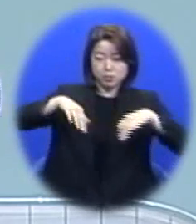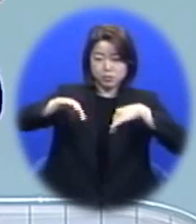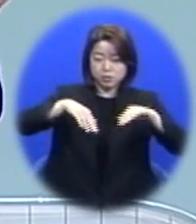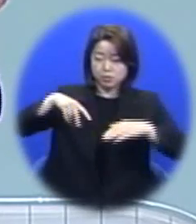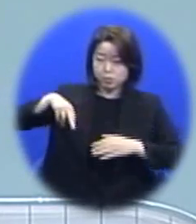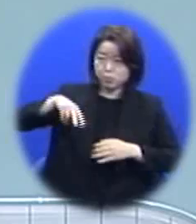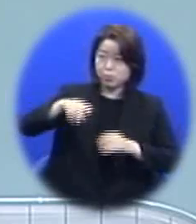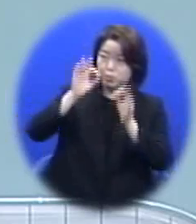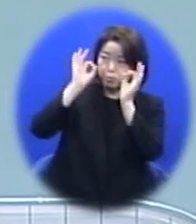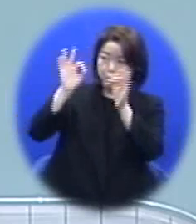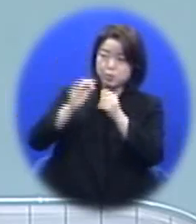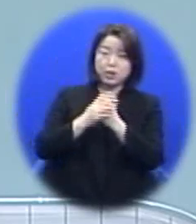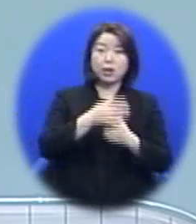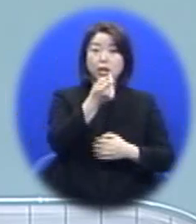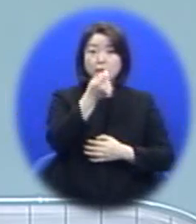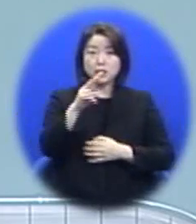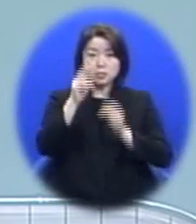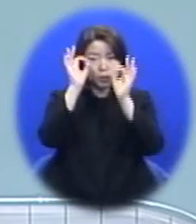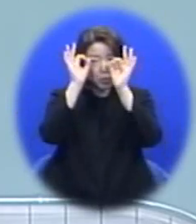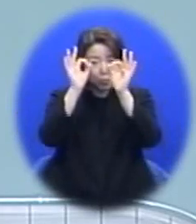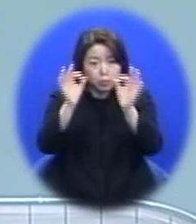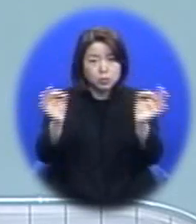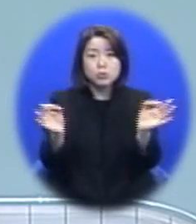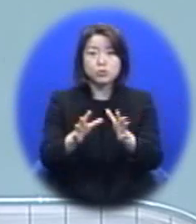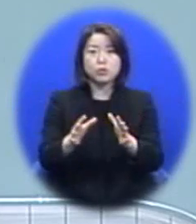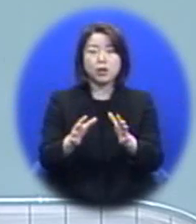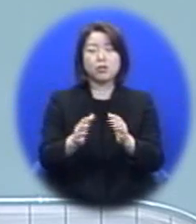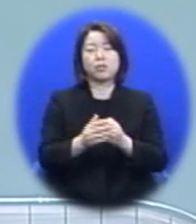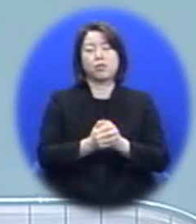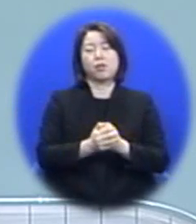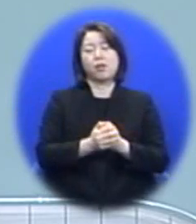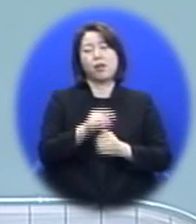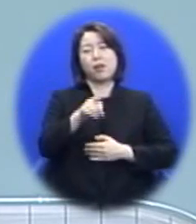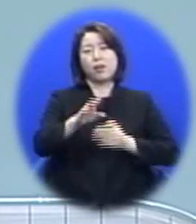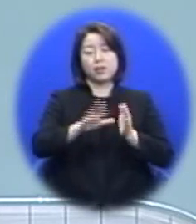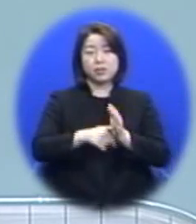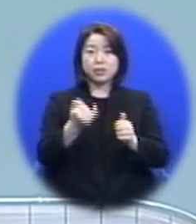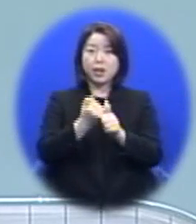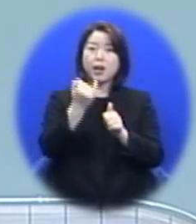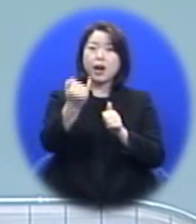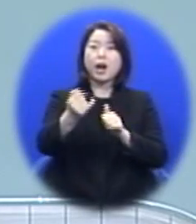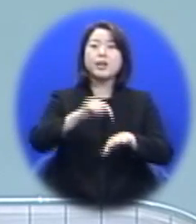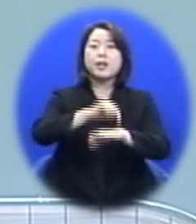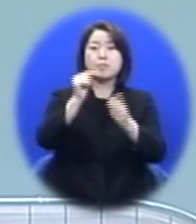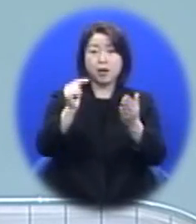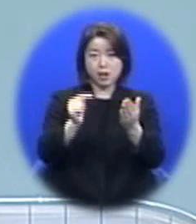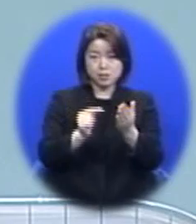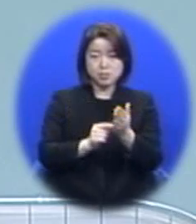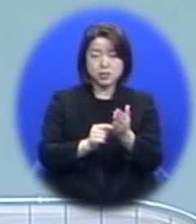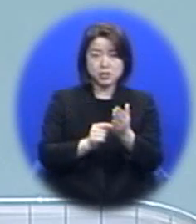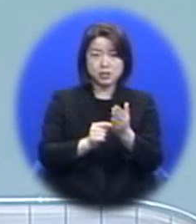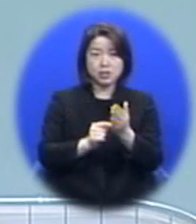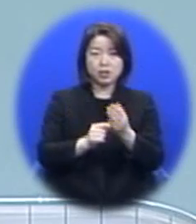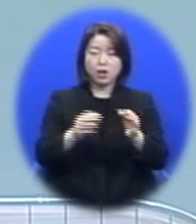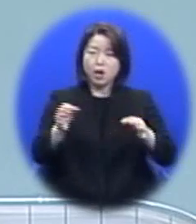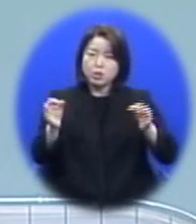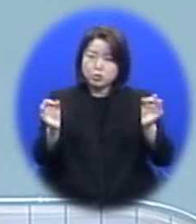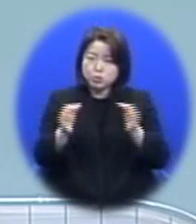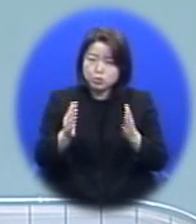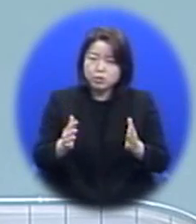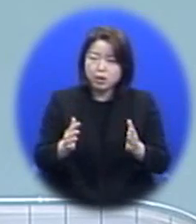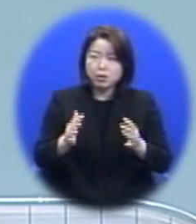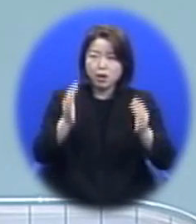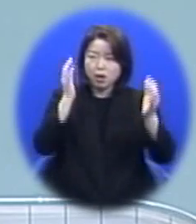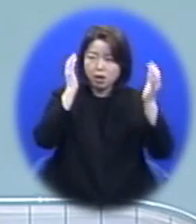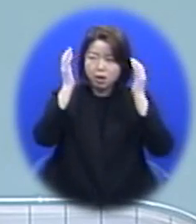보거나 또는 TV에서 이렇게 보는 순간에 그때 아내의 마음은 순간